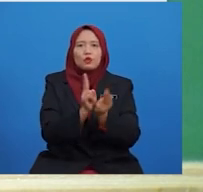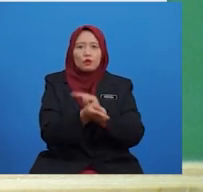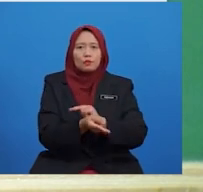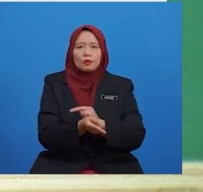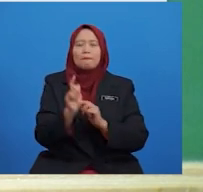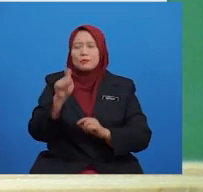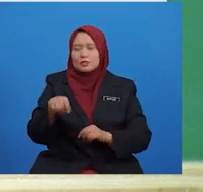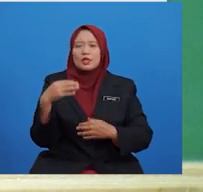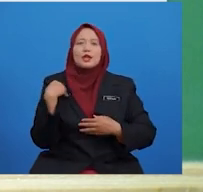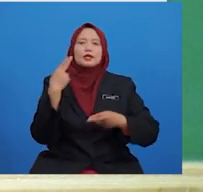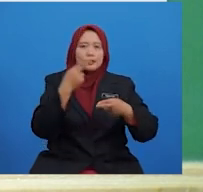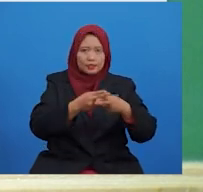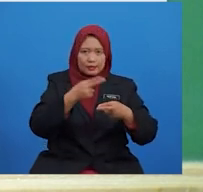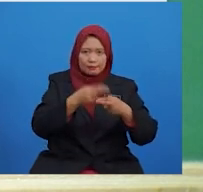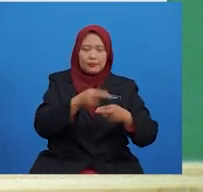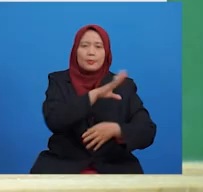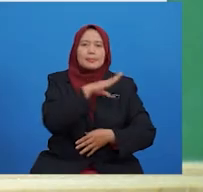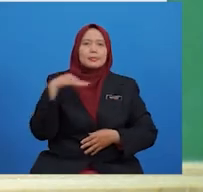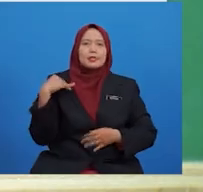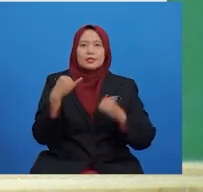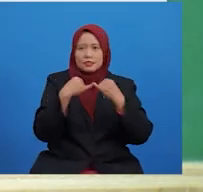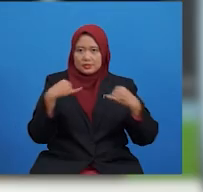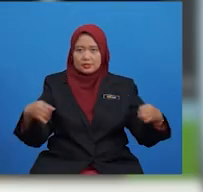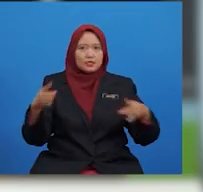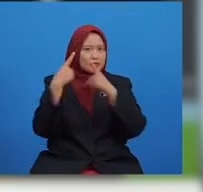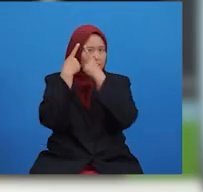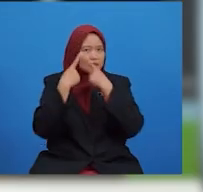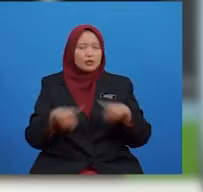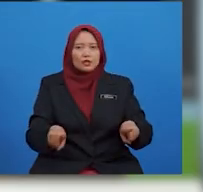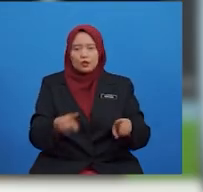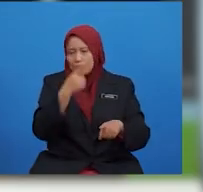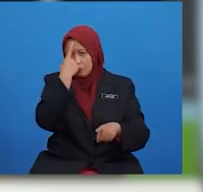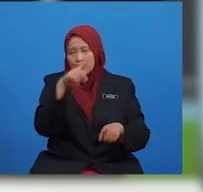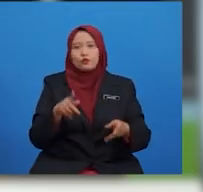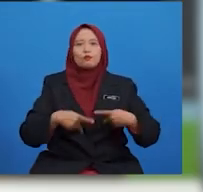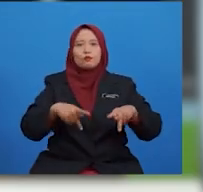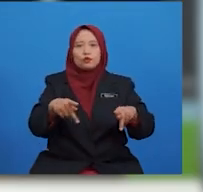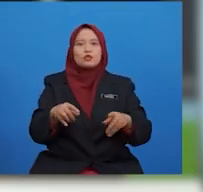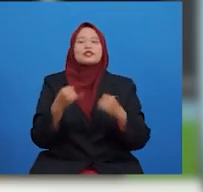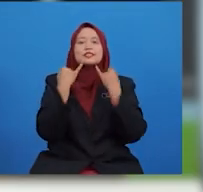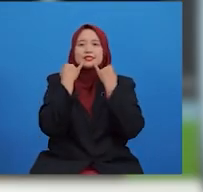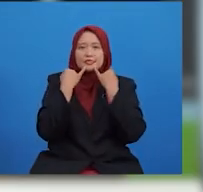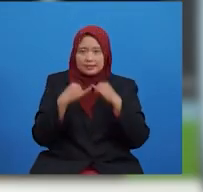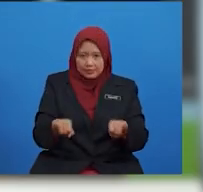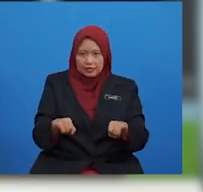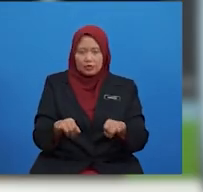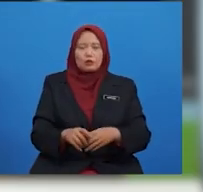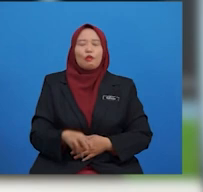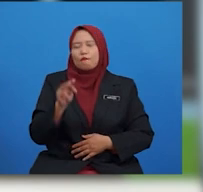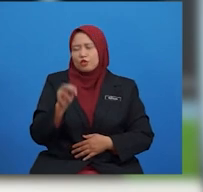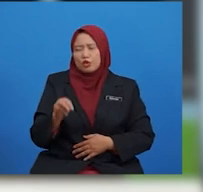data untuk proses pengisytiharan. Ini bermaksud murid-murid perlu